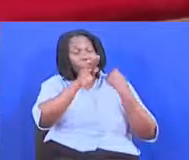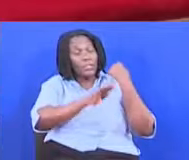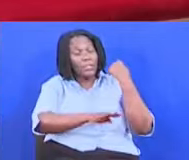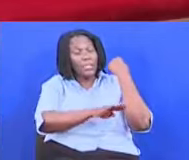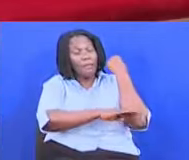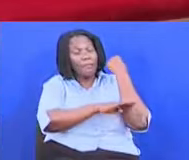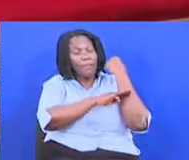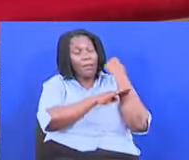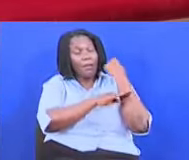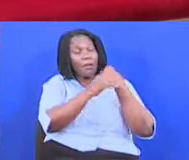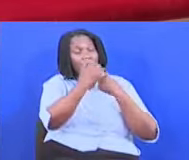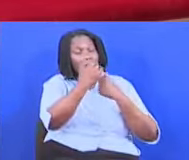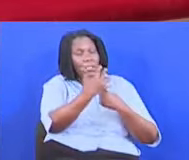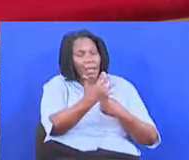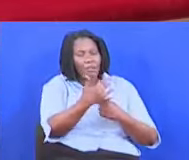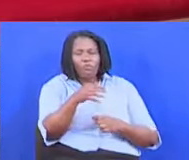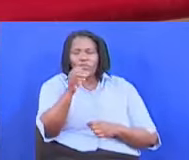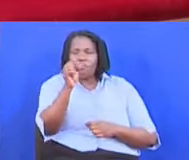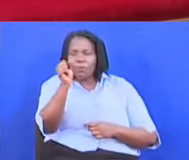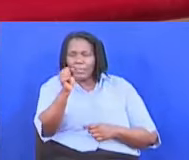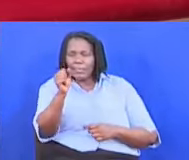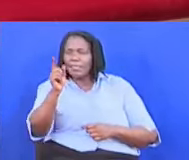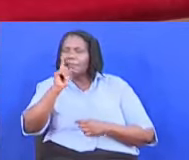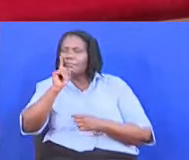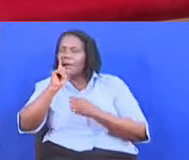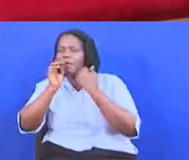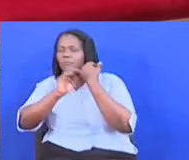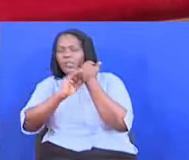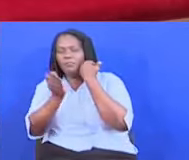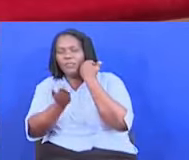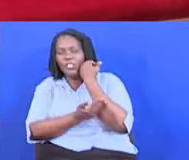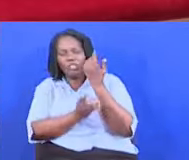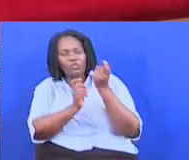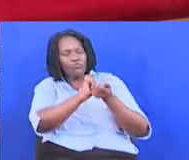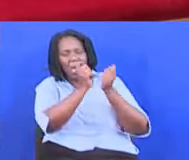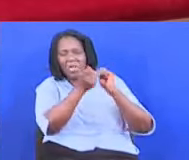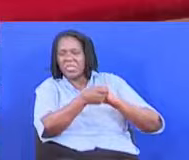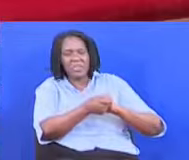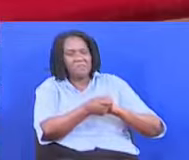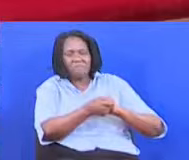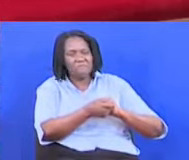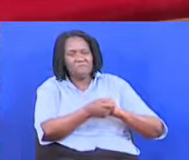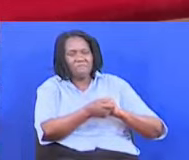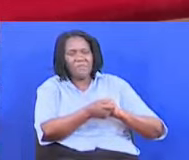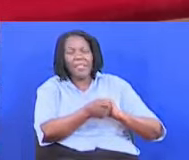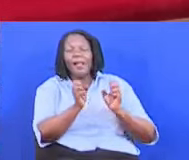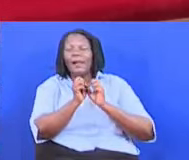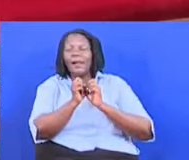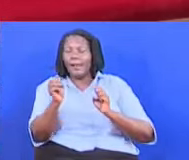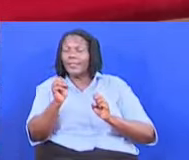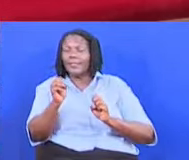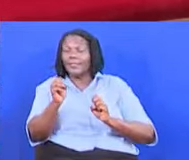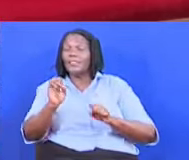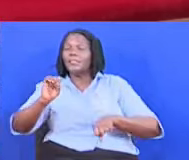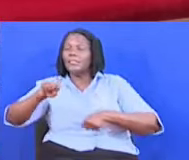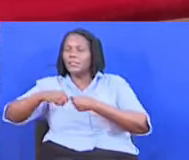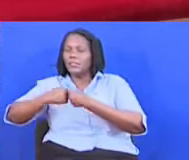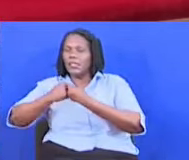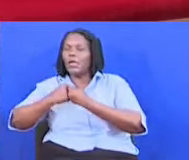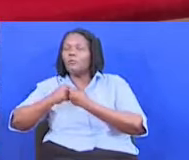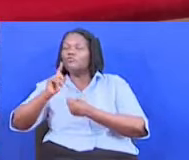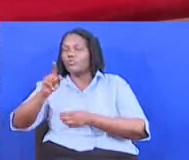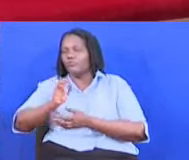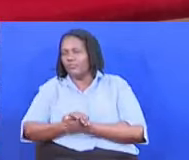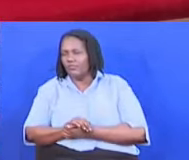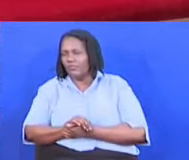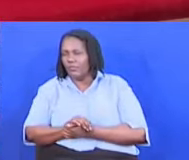mitano, wazee wasio na uwezo na wajawazito haijabadilika, iko pale pale. Lakini nataka kukiri ipo changamoto ya utekelezaji